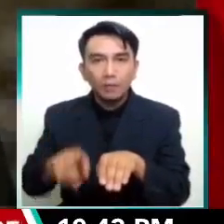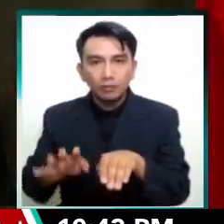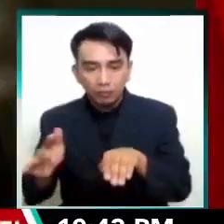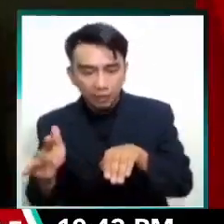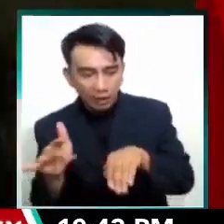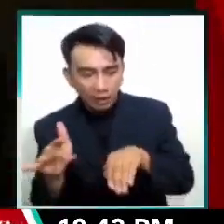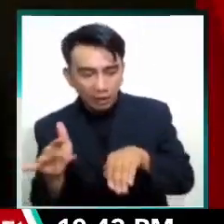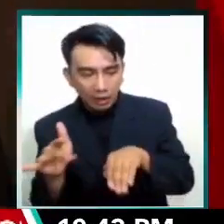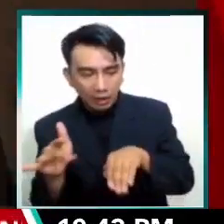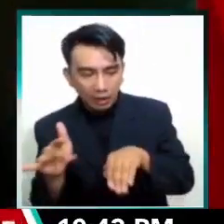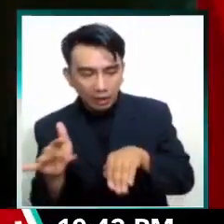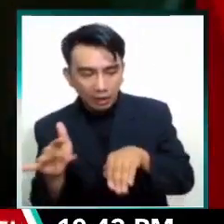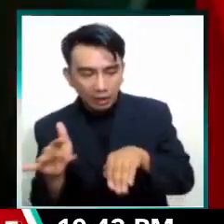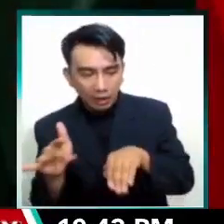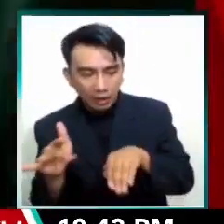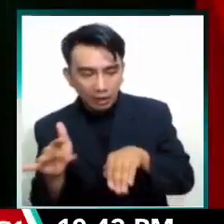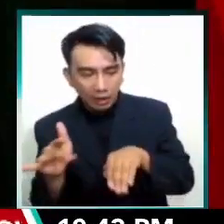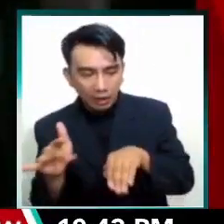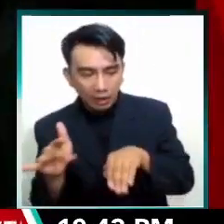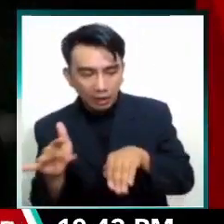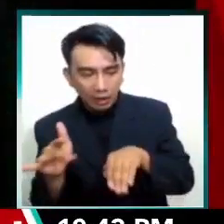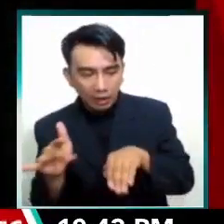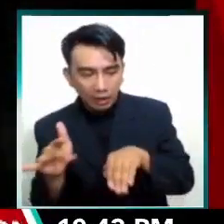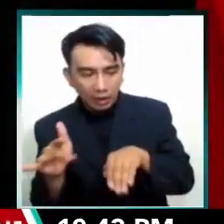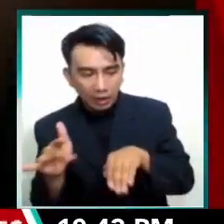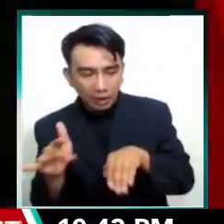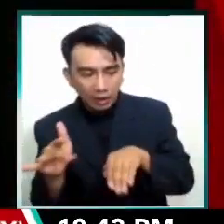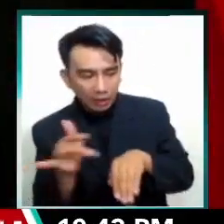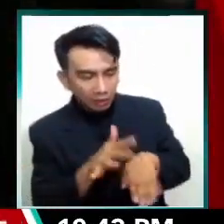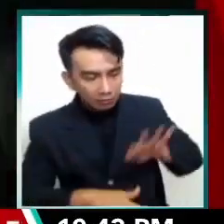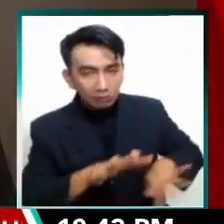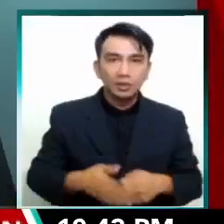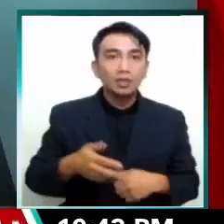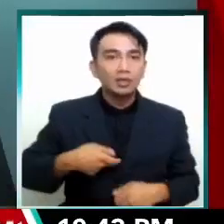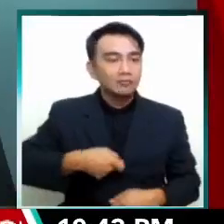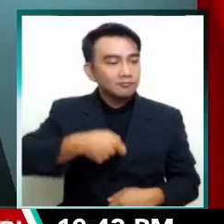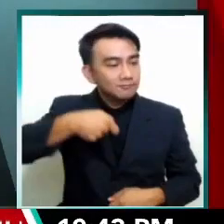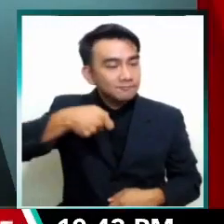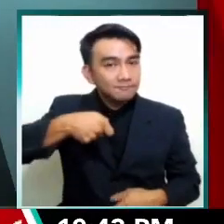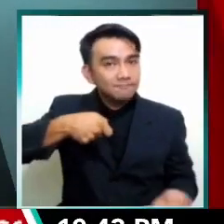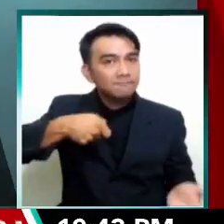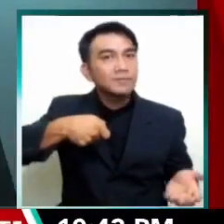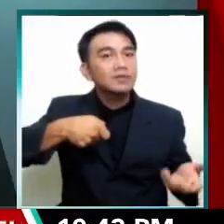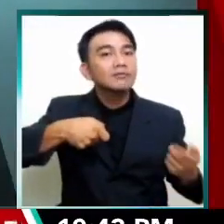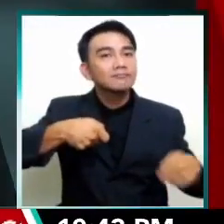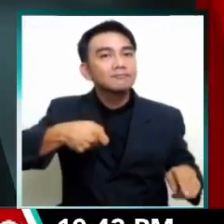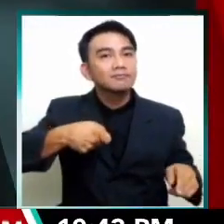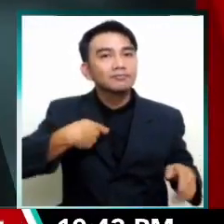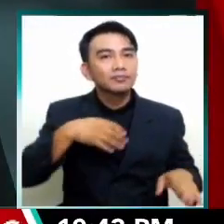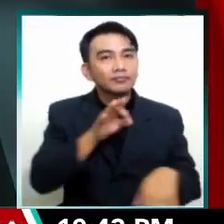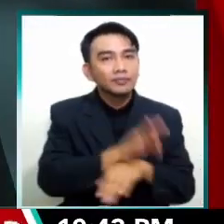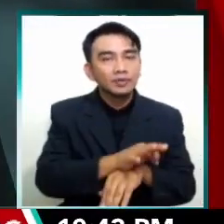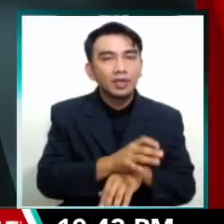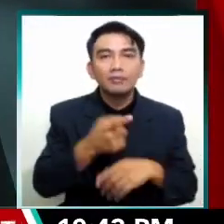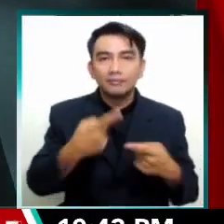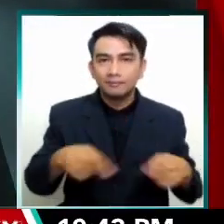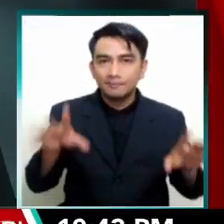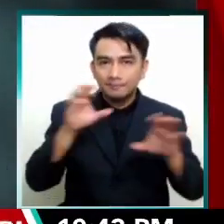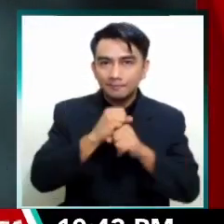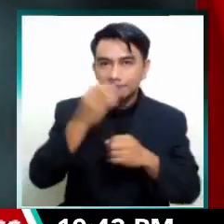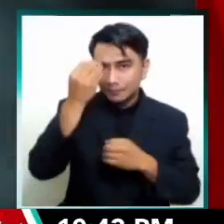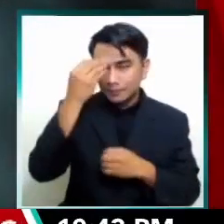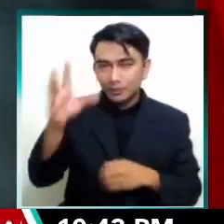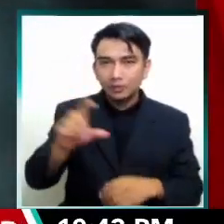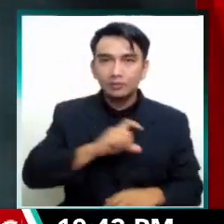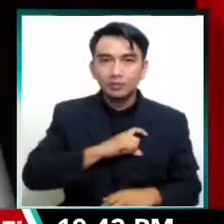ang babae at pinipilit na hubaran ng shorts. Tinutukan pa raw ng ice pick ang biktima. Nai-report na ito sa polisya. Patuloy na hinahanap ang